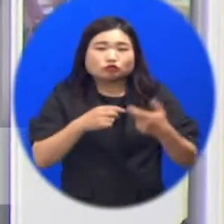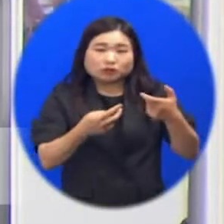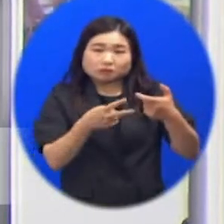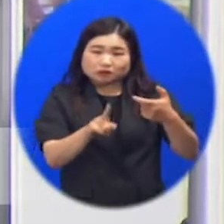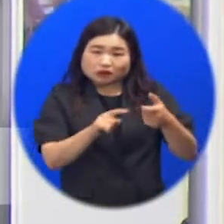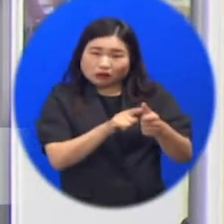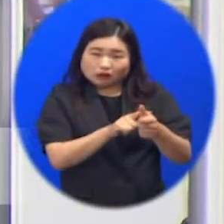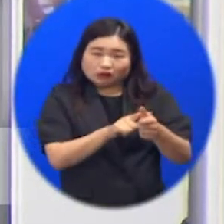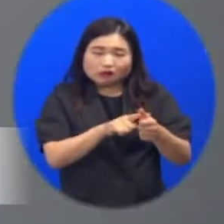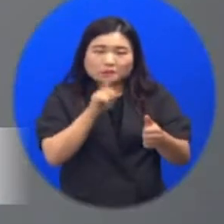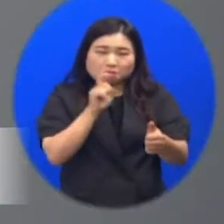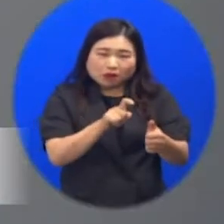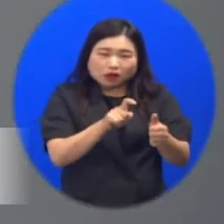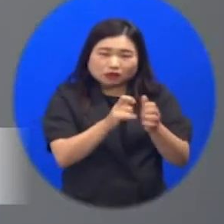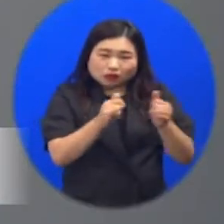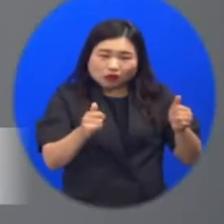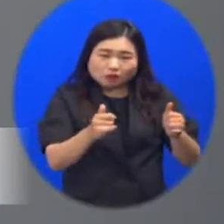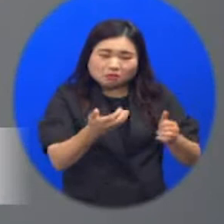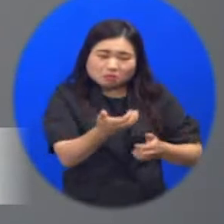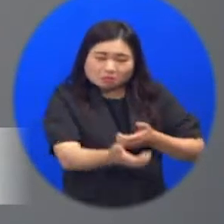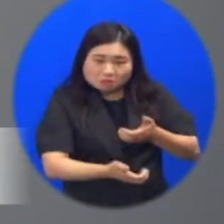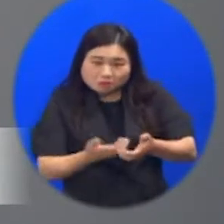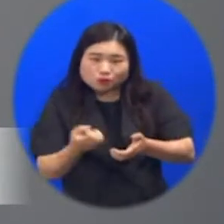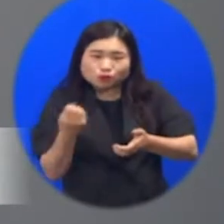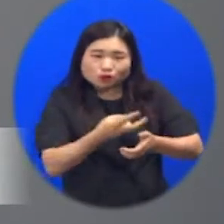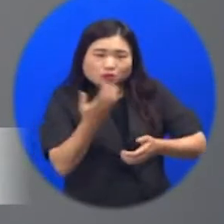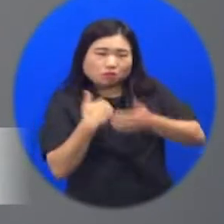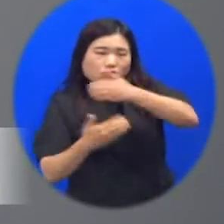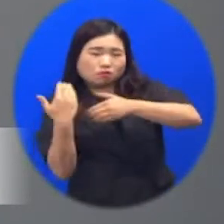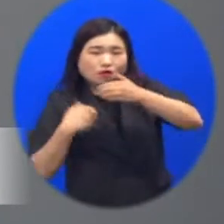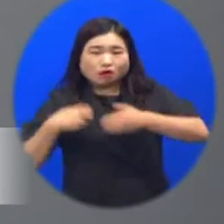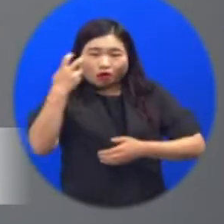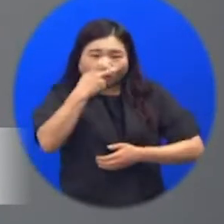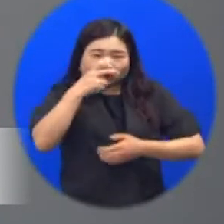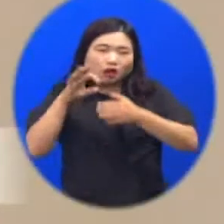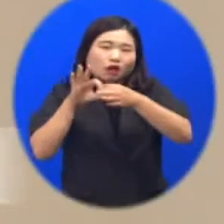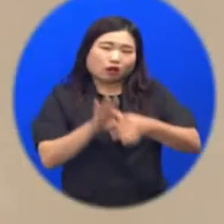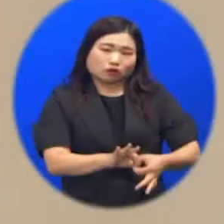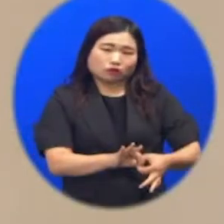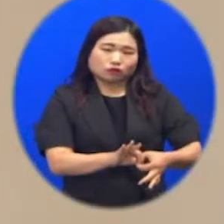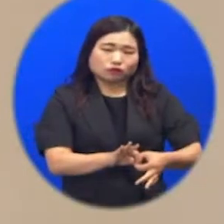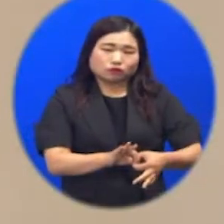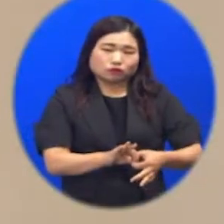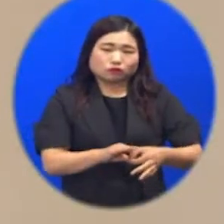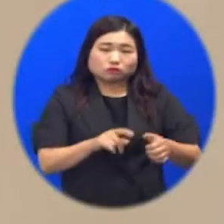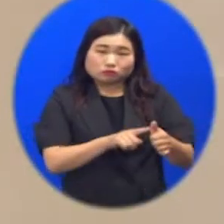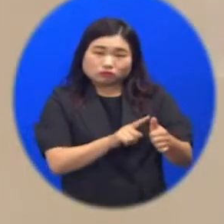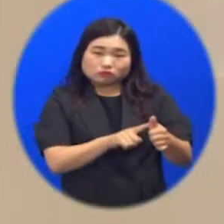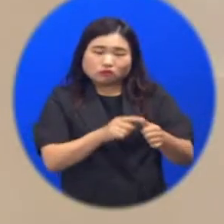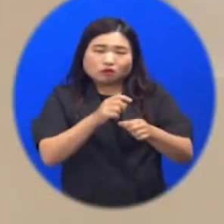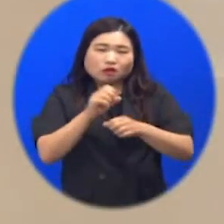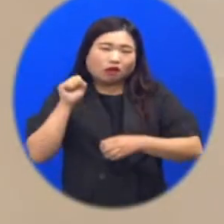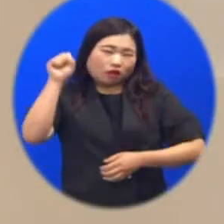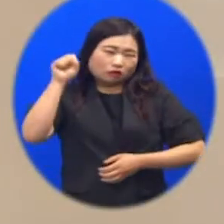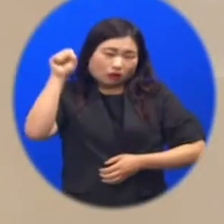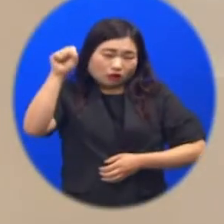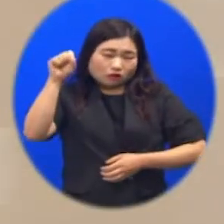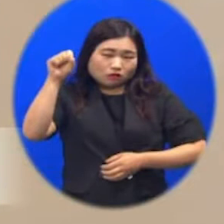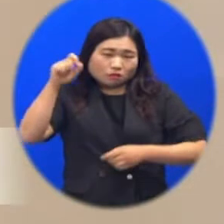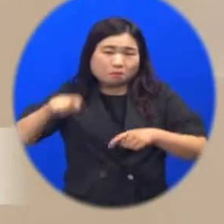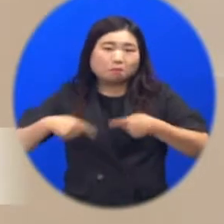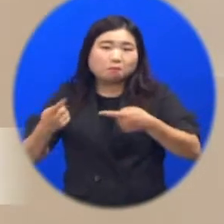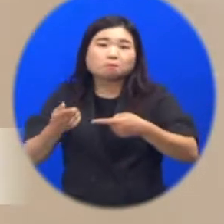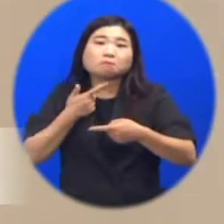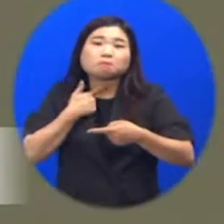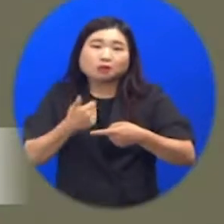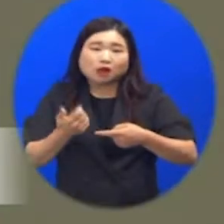대한 확진자 역학조사와 진단검사는 오늘도 계속됐습니다. A씨는 광복절 서울 광화문 집회에